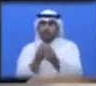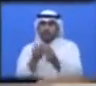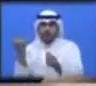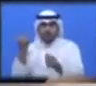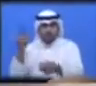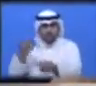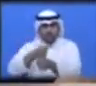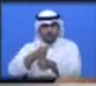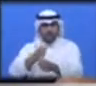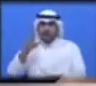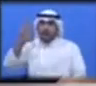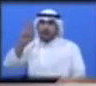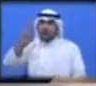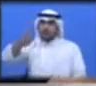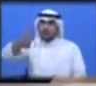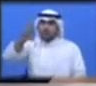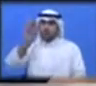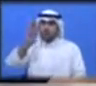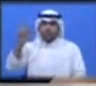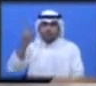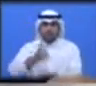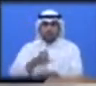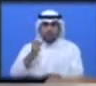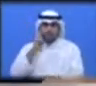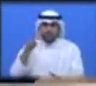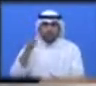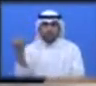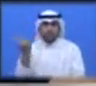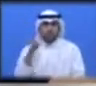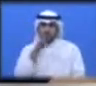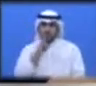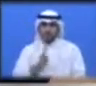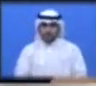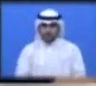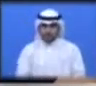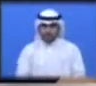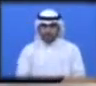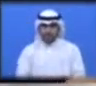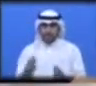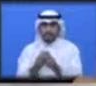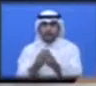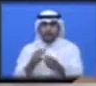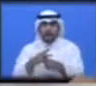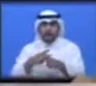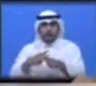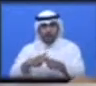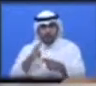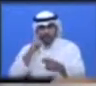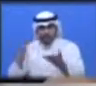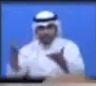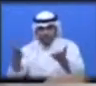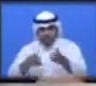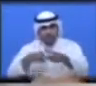التراث وتشجيع حفظ التراث وغيرها. والكويت كذلك كما تعلم يعني دائما تستضيف كثير